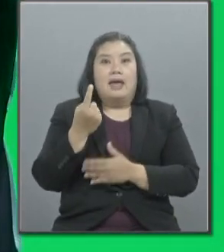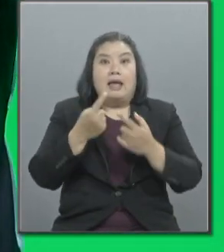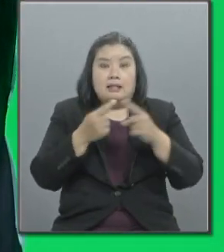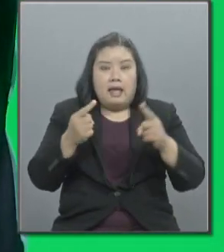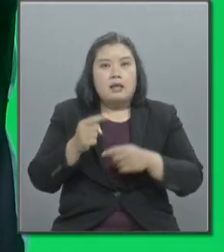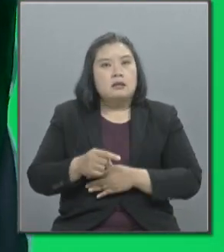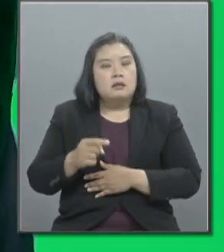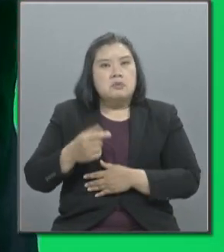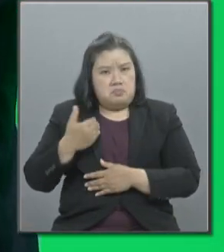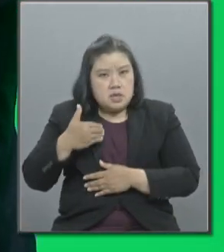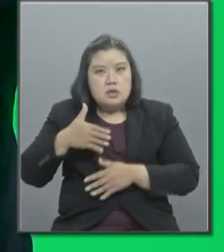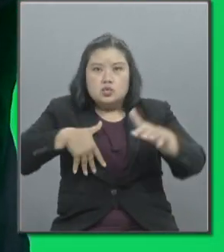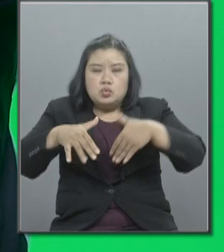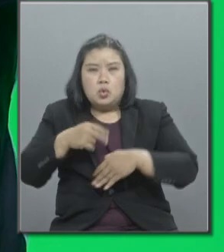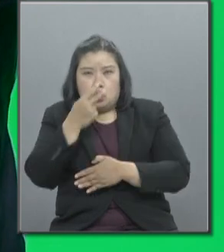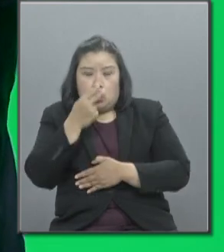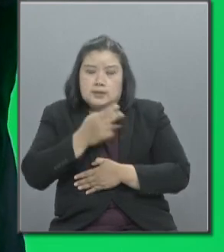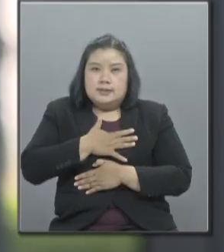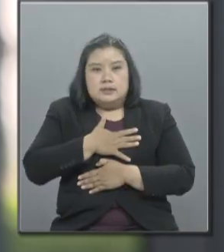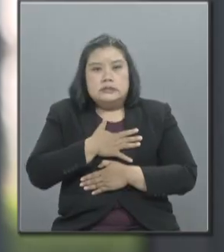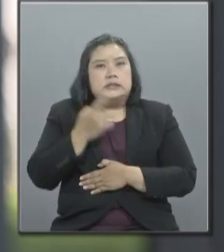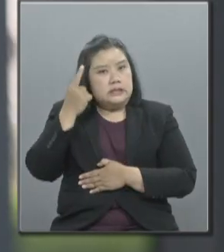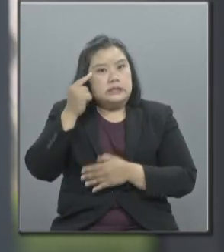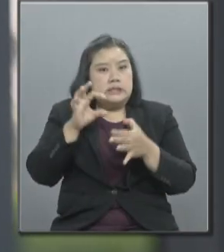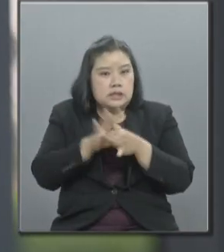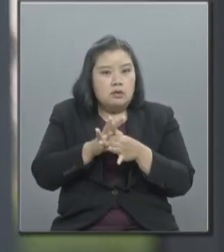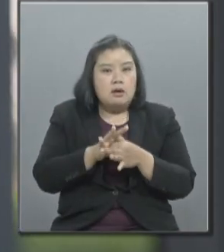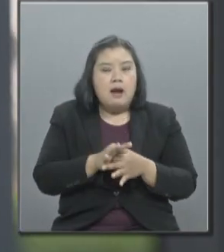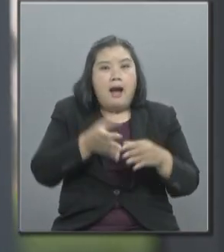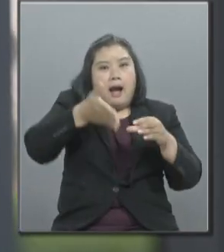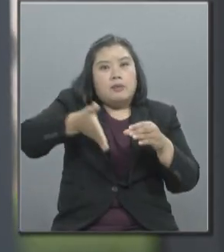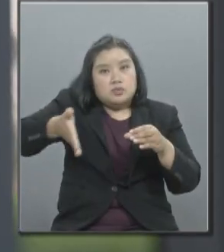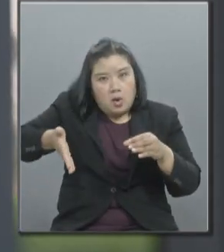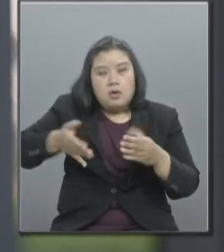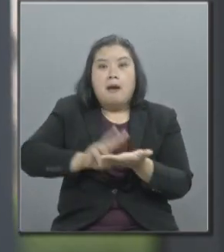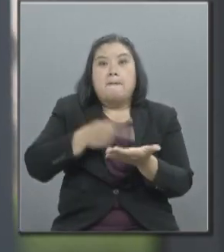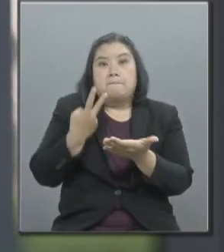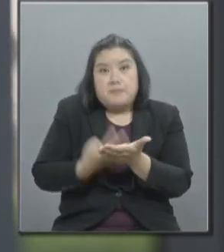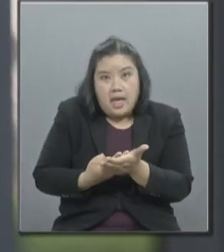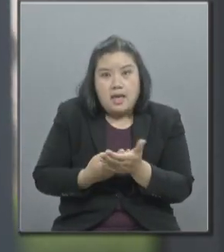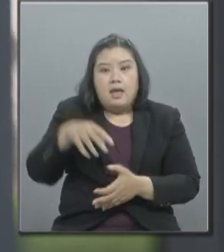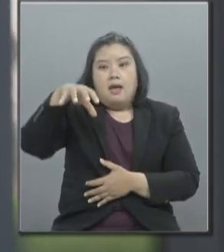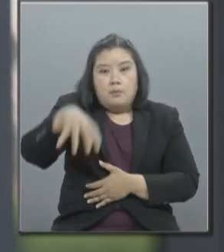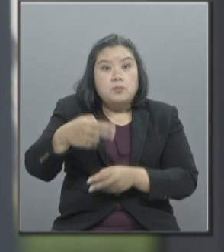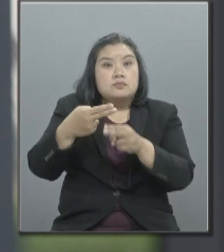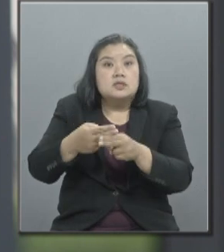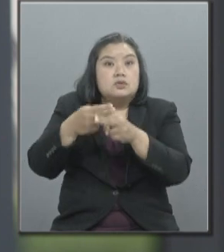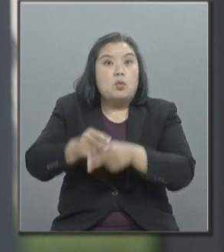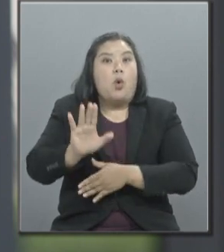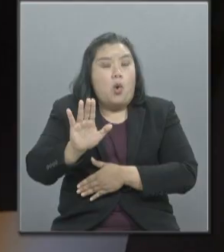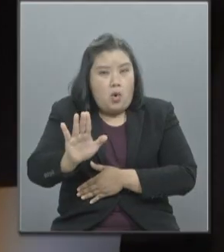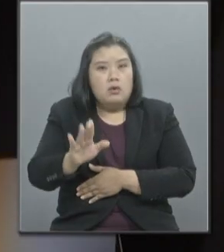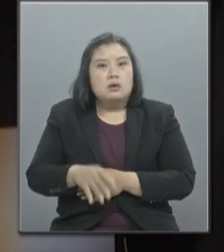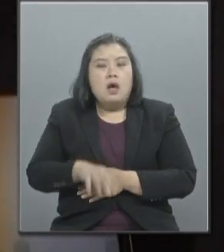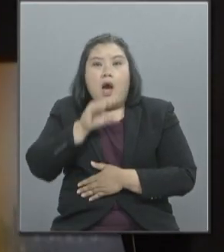มเนี่ยจะซีเรียสและจริงจังมากคือคำแปลการเลือกศัพท์เทคนิคชื่อสถานที่การออก